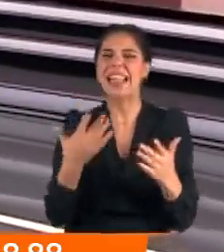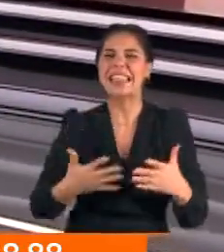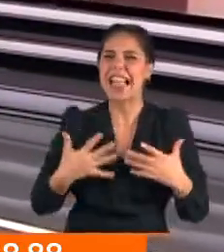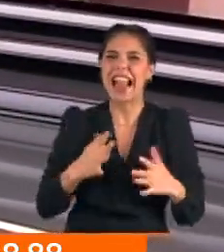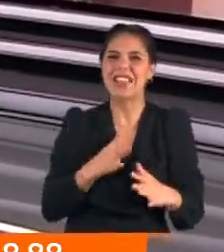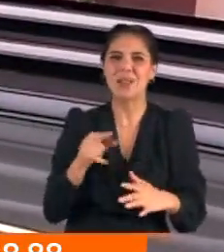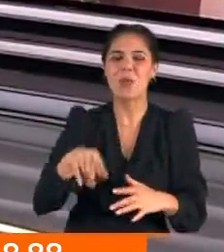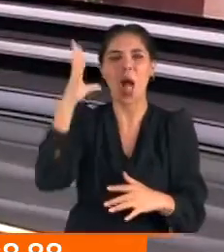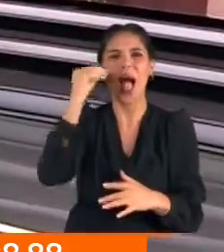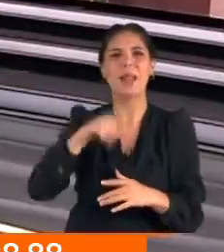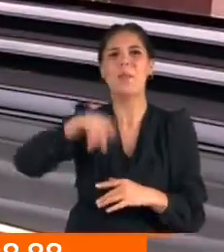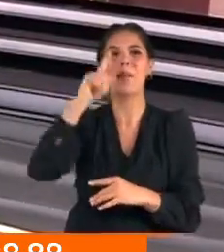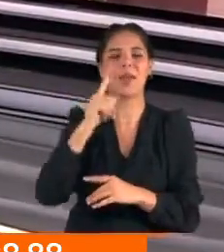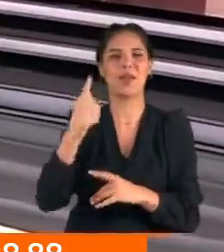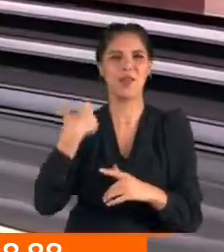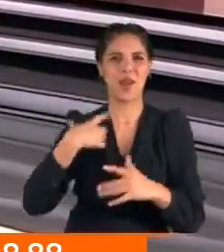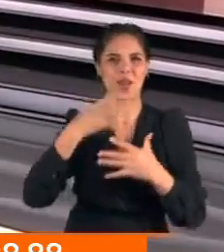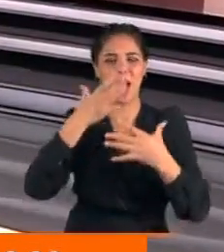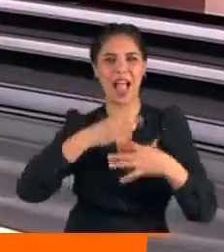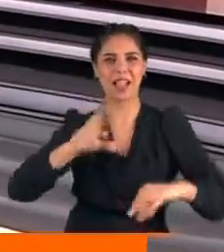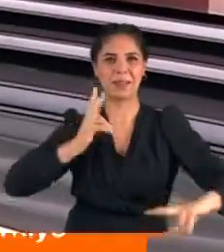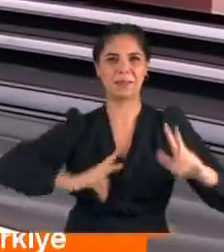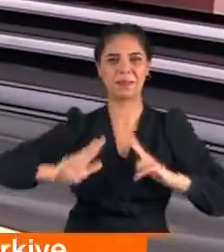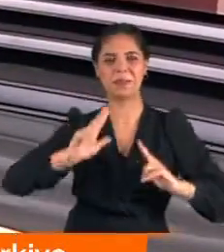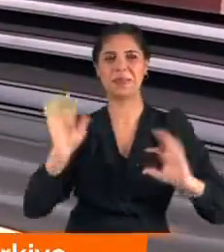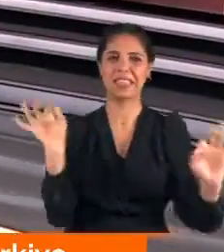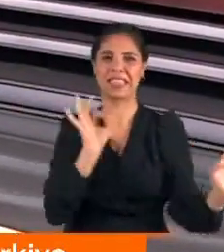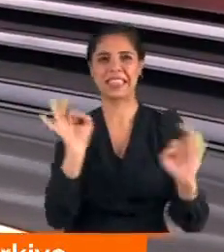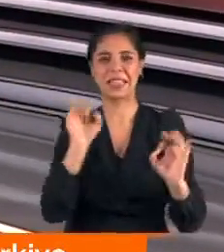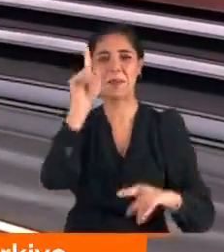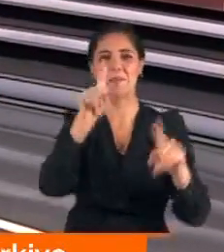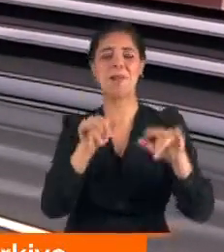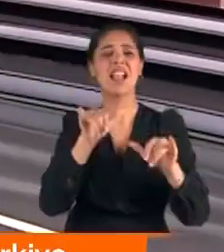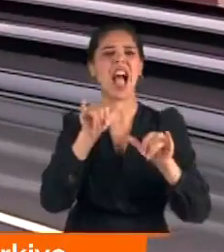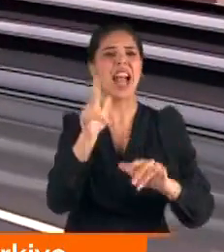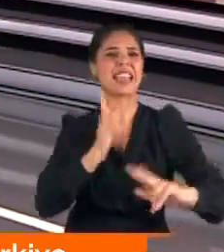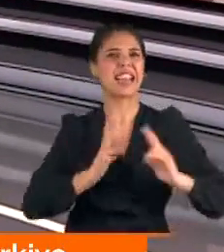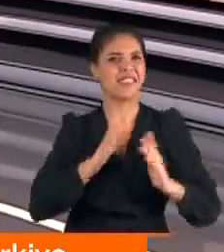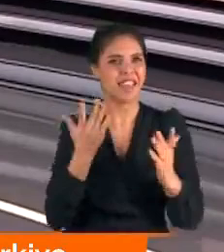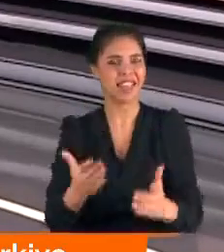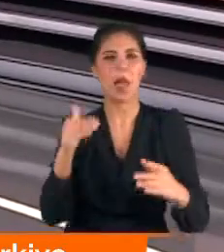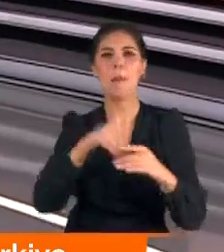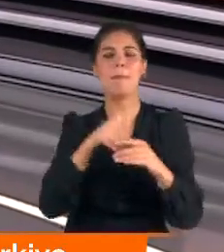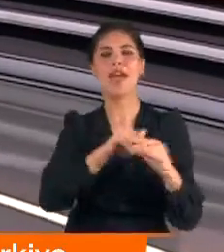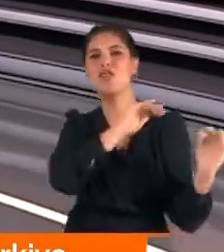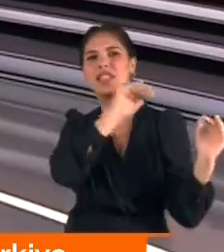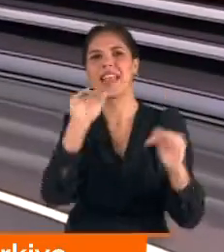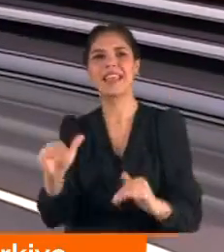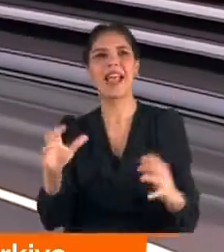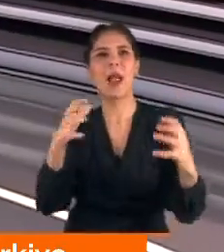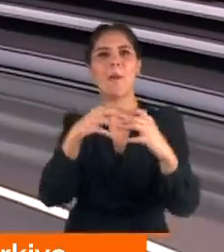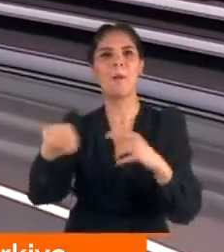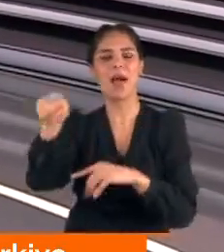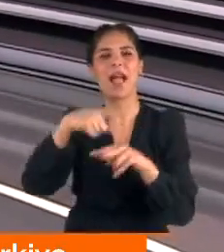içindeydi. Bu anlamlı gün için özel olarak hazırlananlar, şıklık yarışında pişti olanlar da vardı. Meclis sıralarına dönen partililer